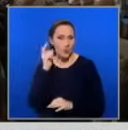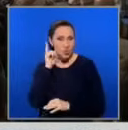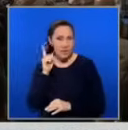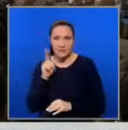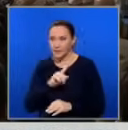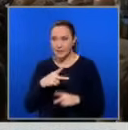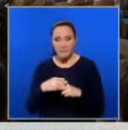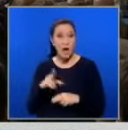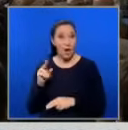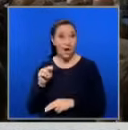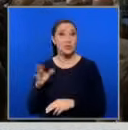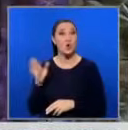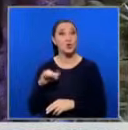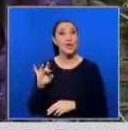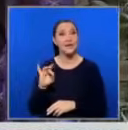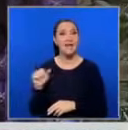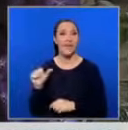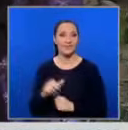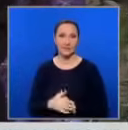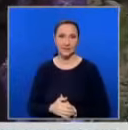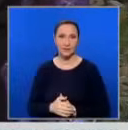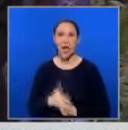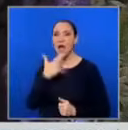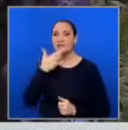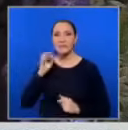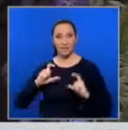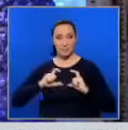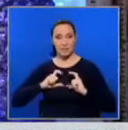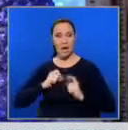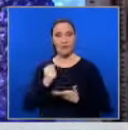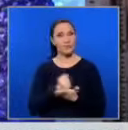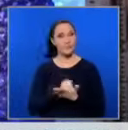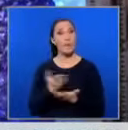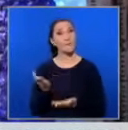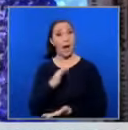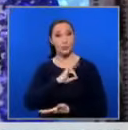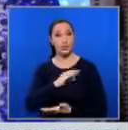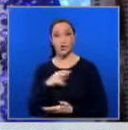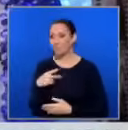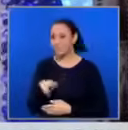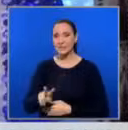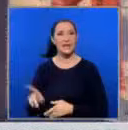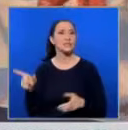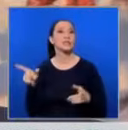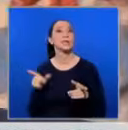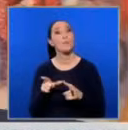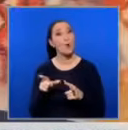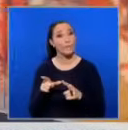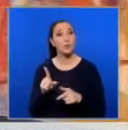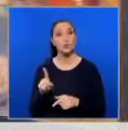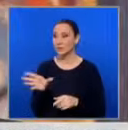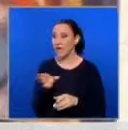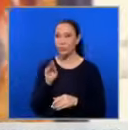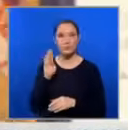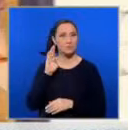не я спря, каза още Рейс Андерсен. Златният медал и дипломата бяха получени от близнаците на Мухамади, които с баща си